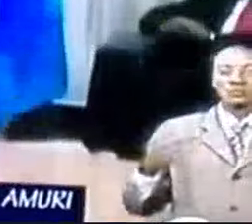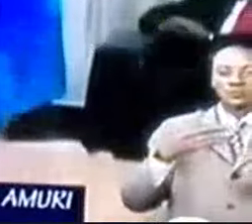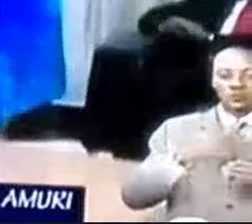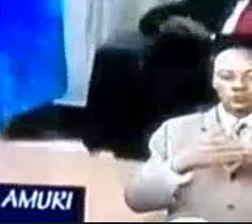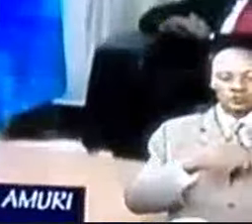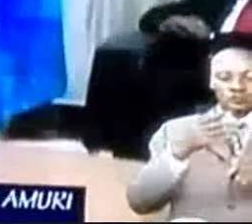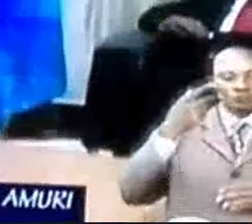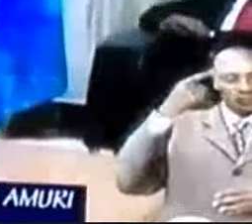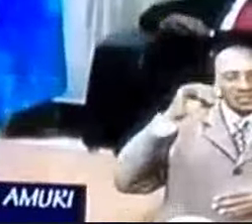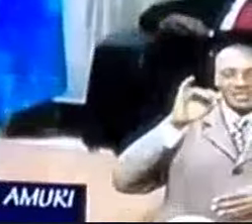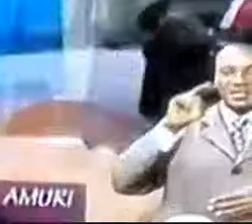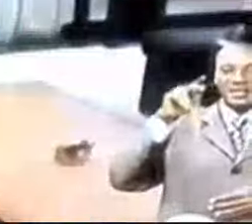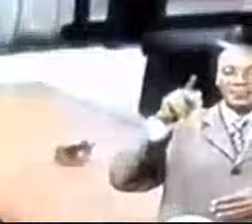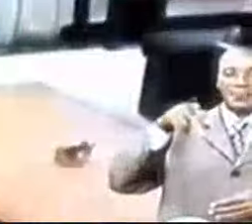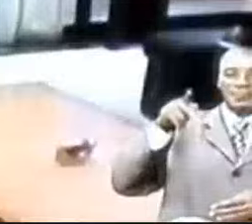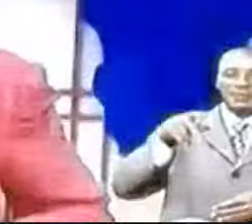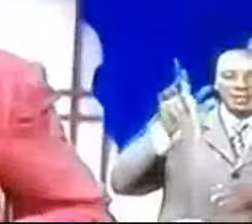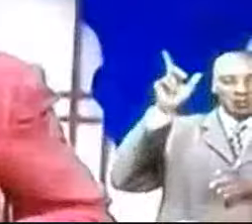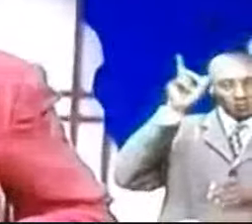de l'INPP à Lubumbashi.